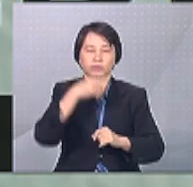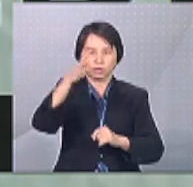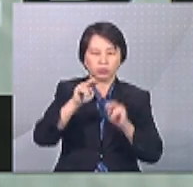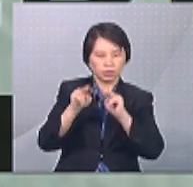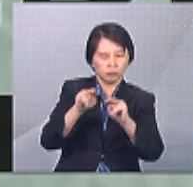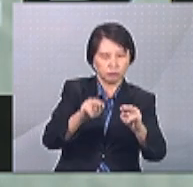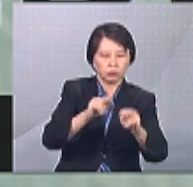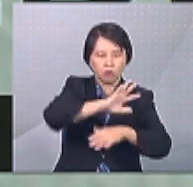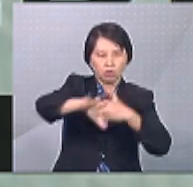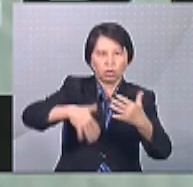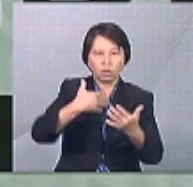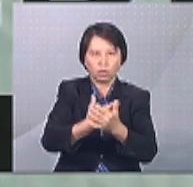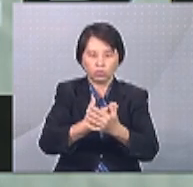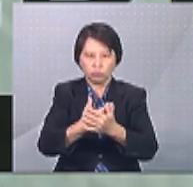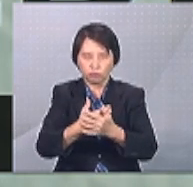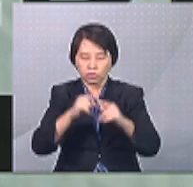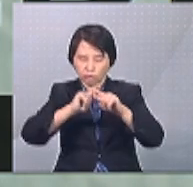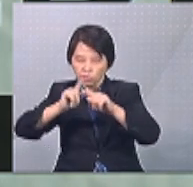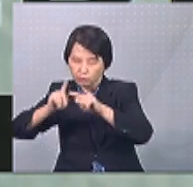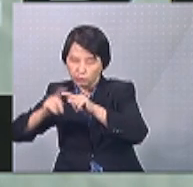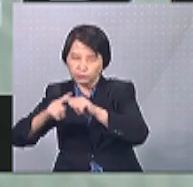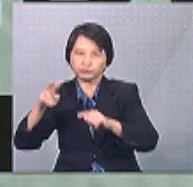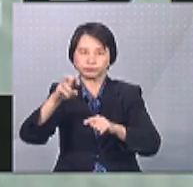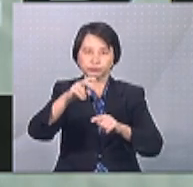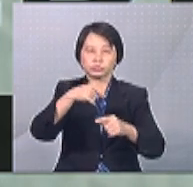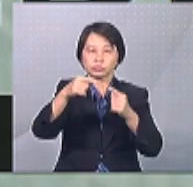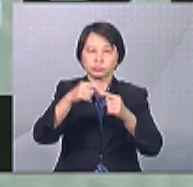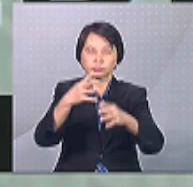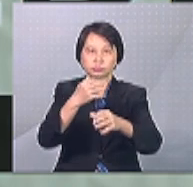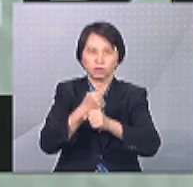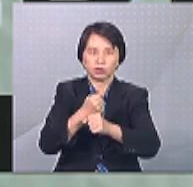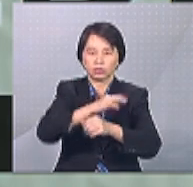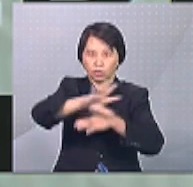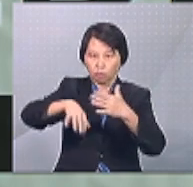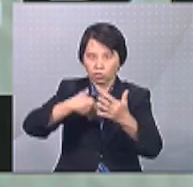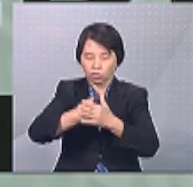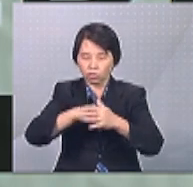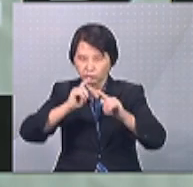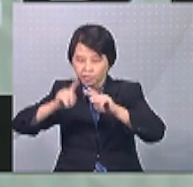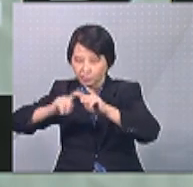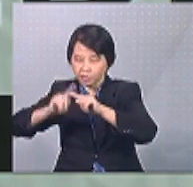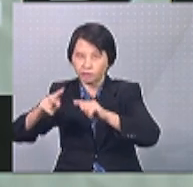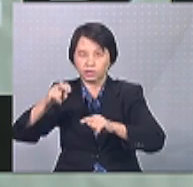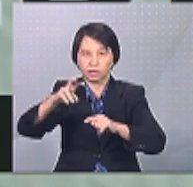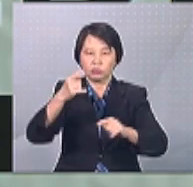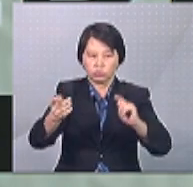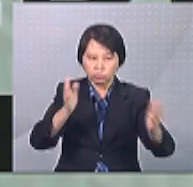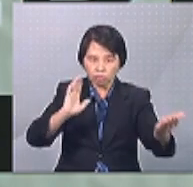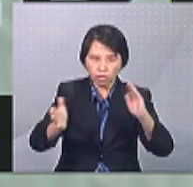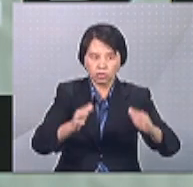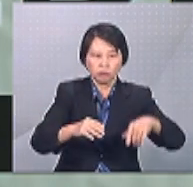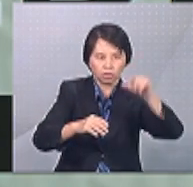pada whole genomic sequence of the virus. Dan apabila kita dapati whole genomic sequence, kita boleh bandingkan kes gelombang